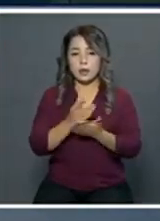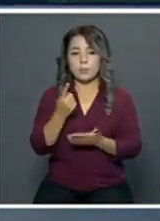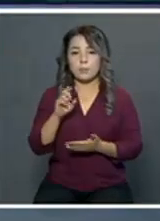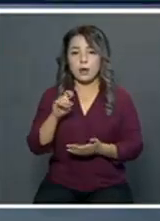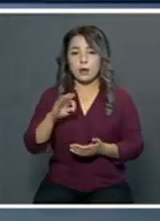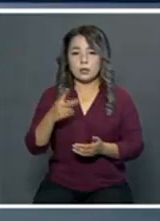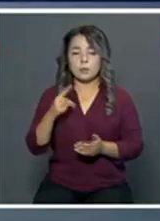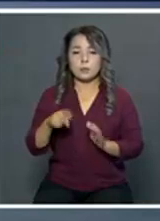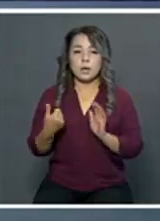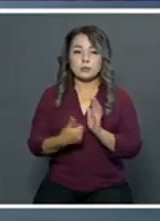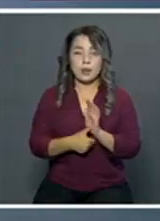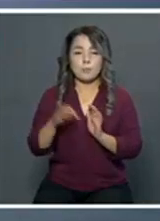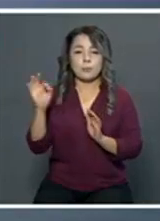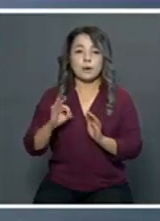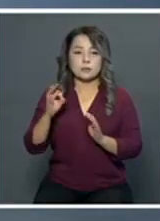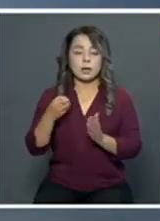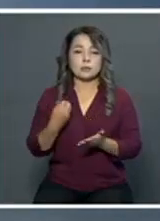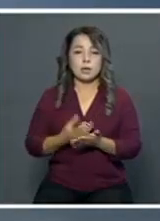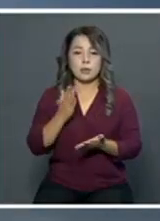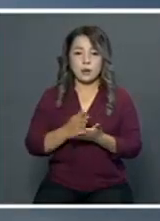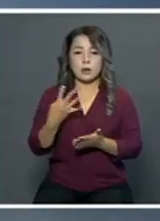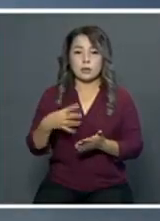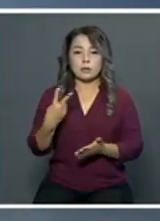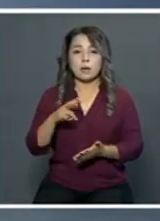баррелі 2,6%-ға қымбаттап